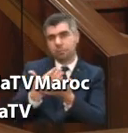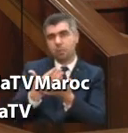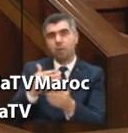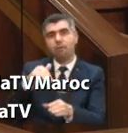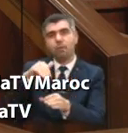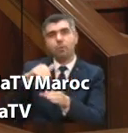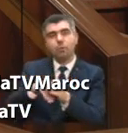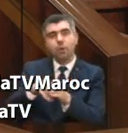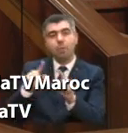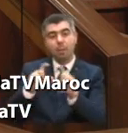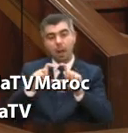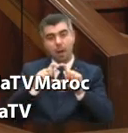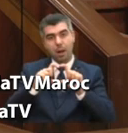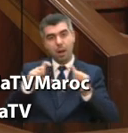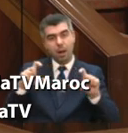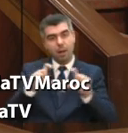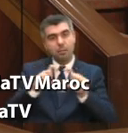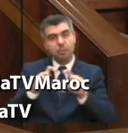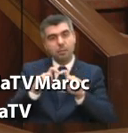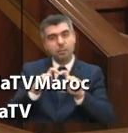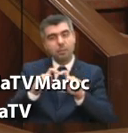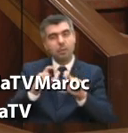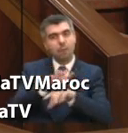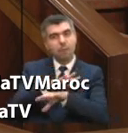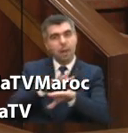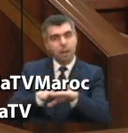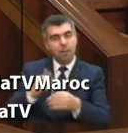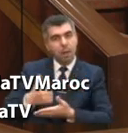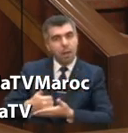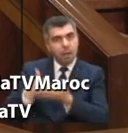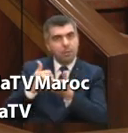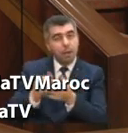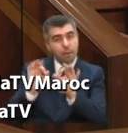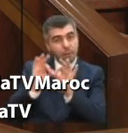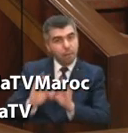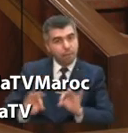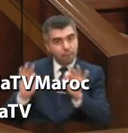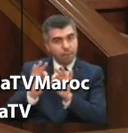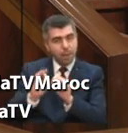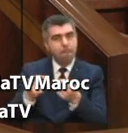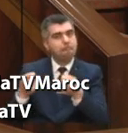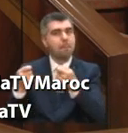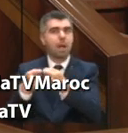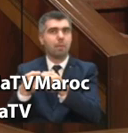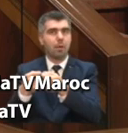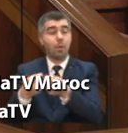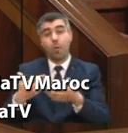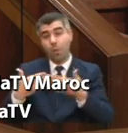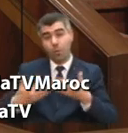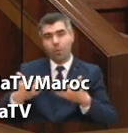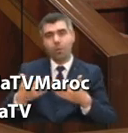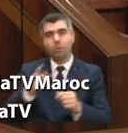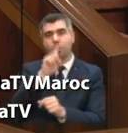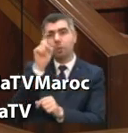يستافدوا إذا كانت عندهم الغامض من التعويضات ديال التضامن ديال الصندوق، ولا ما كانش عندهم الغامض من نفس التعويض. بغيت اليوم نطرحوا سؤال